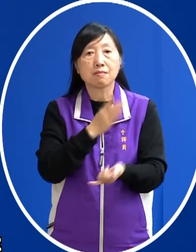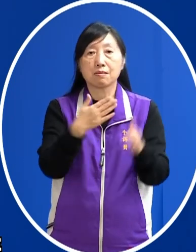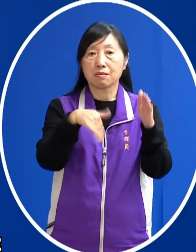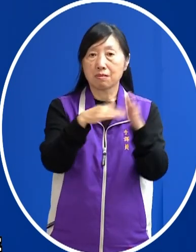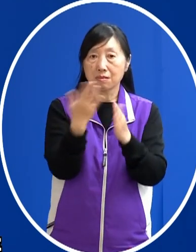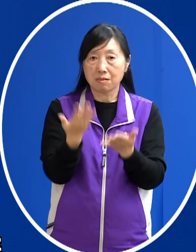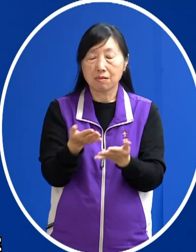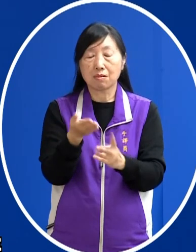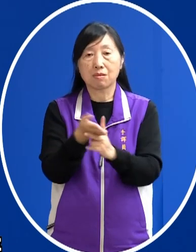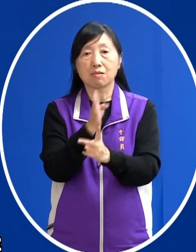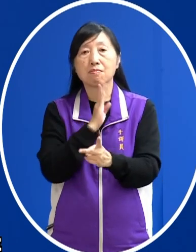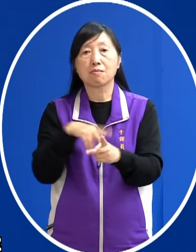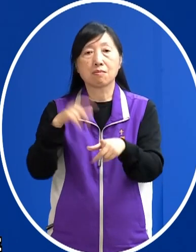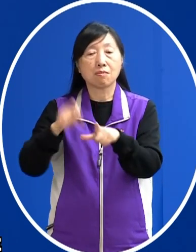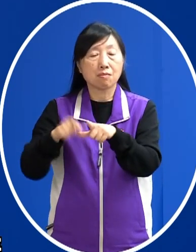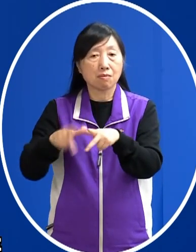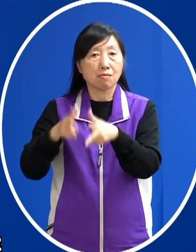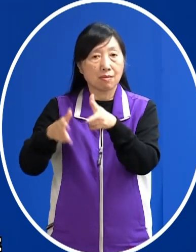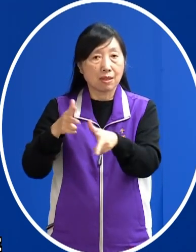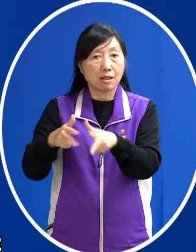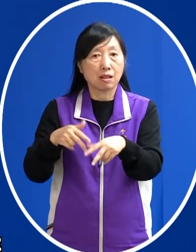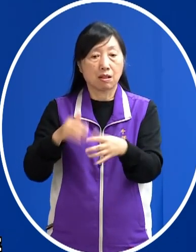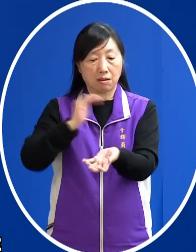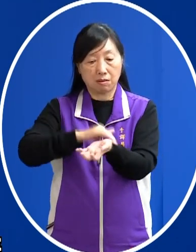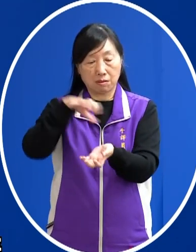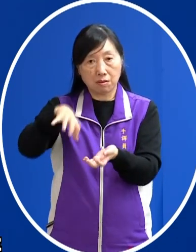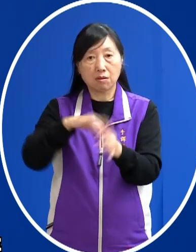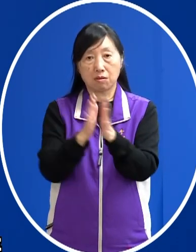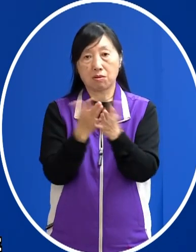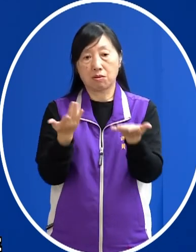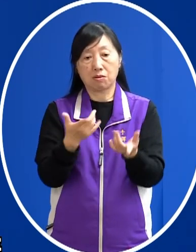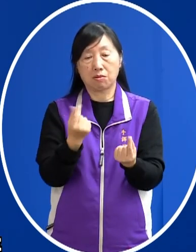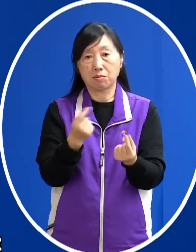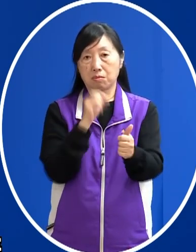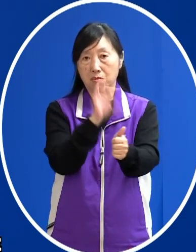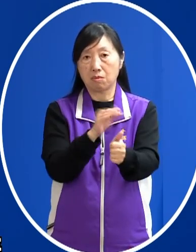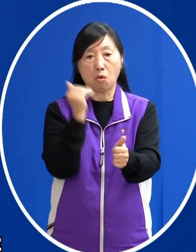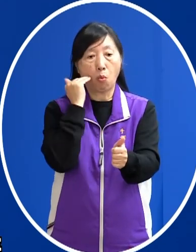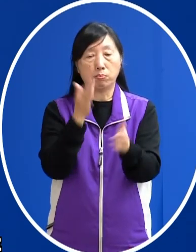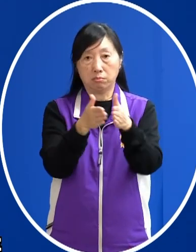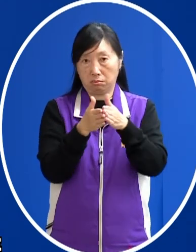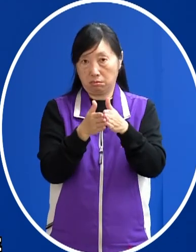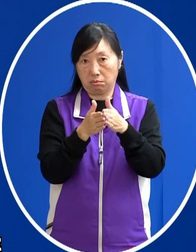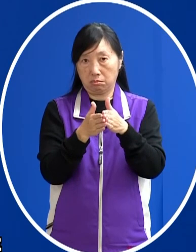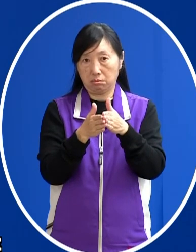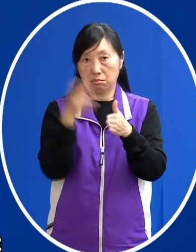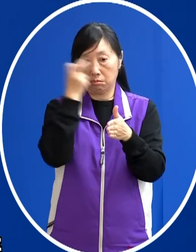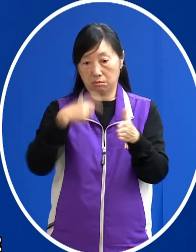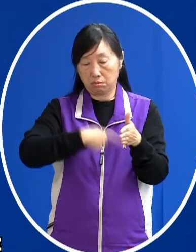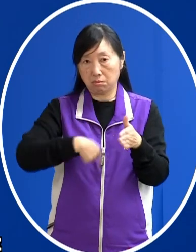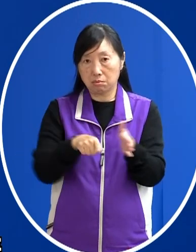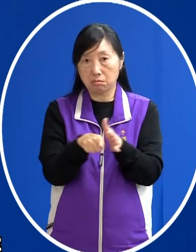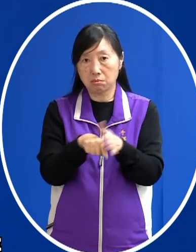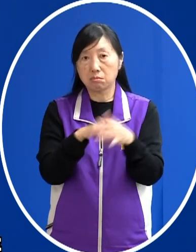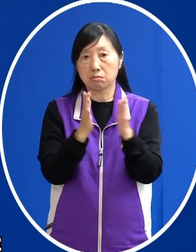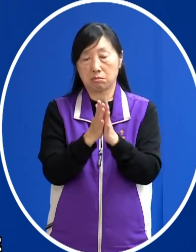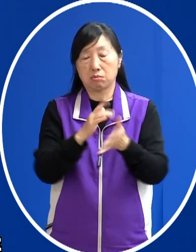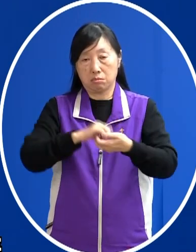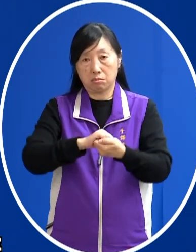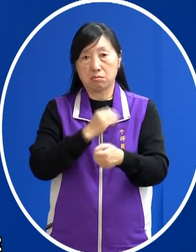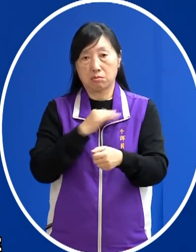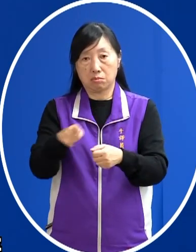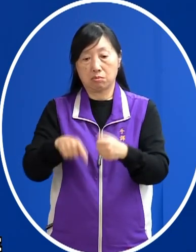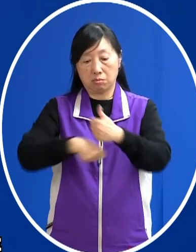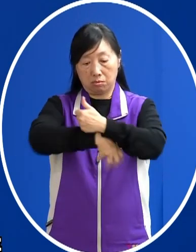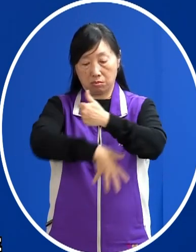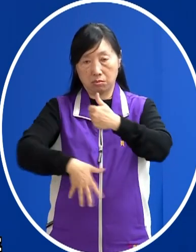甚至是医疗院所需要这些生物检体的时候，那我们希望有一个系统性的、一个全